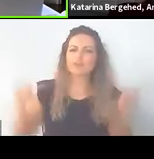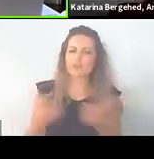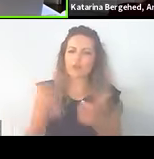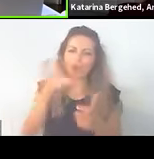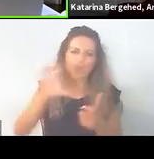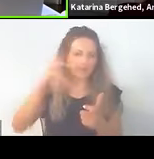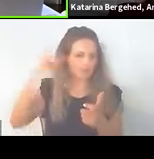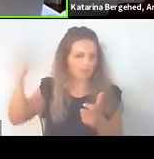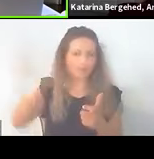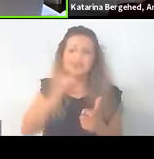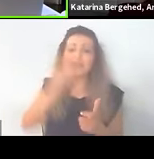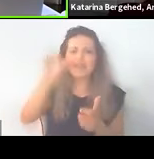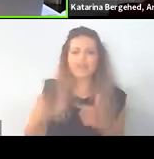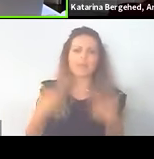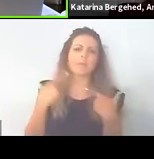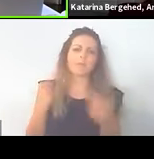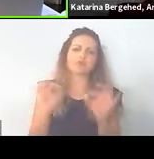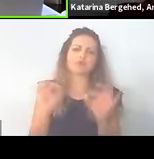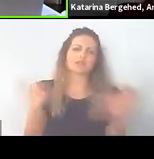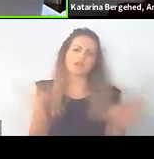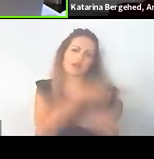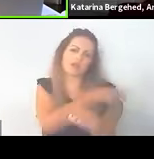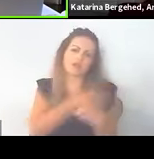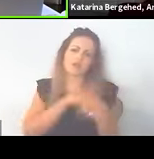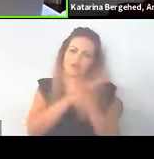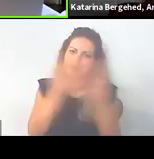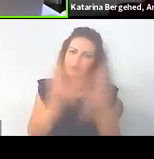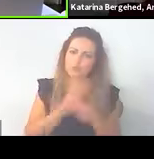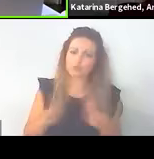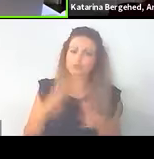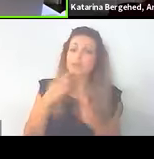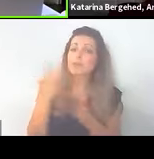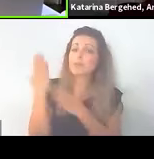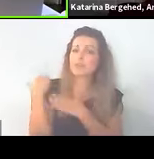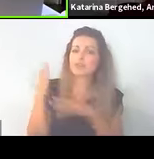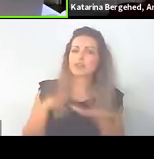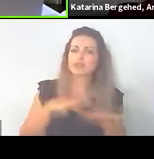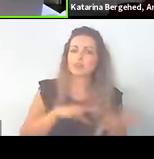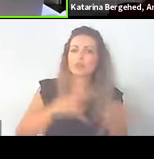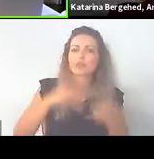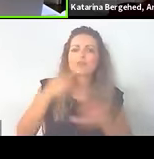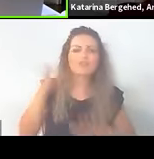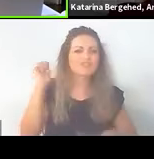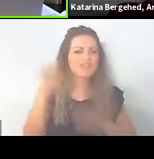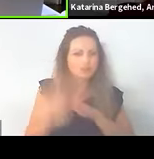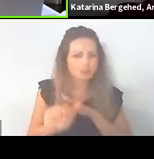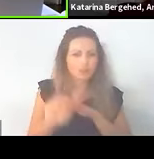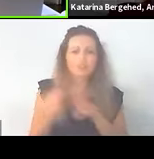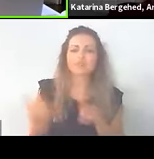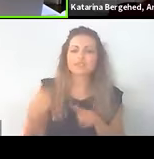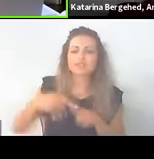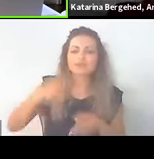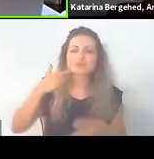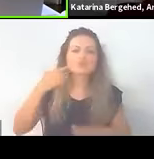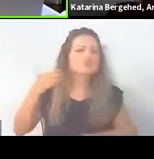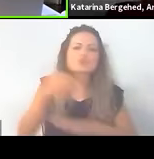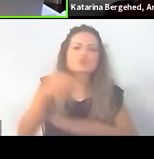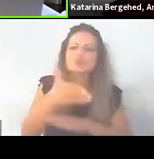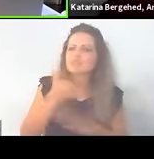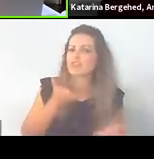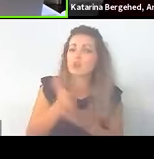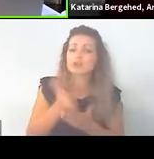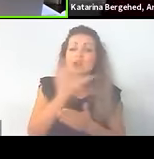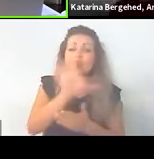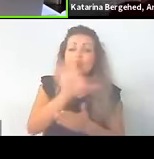Διεθνούς Αμνηστίας και υπεύθυνη της εκστρατείας για τον βιασμό και για την πρόσβαση στη δικαιοσύνη σε όλη την Ευρώπη. Θα μοιραστεί